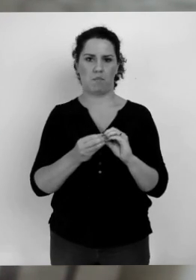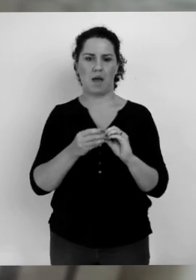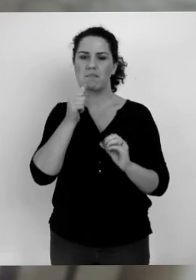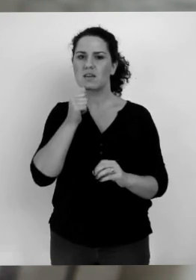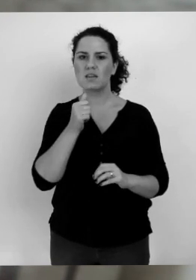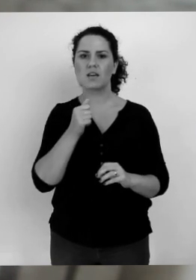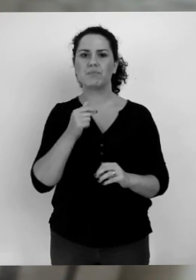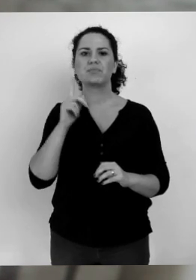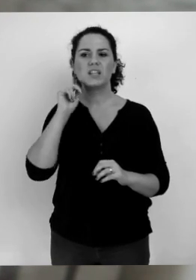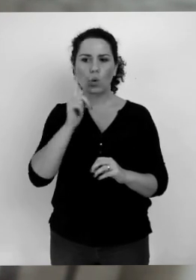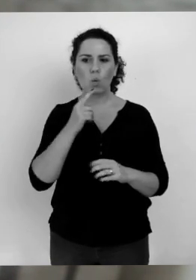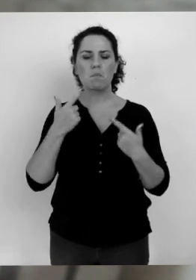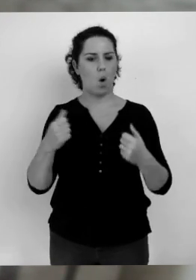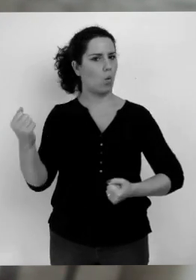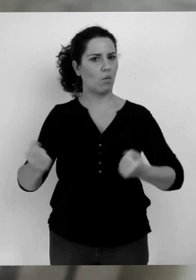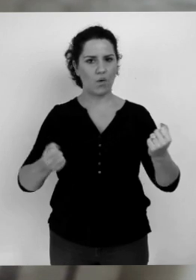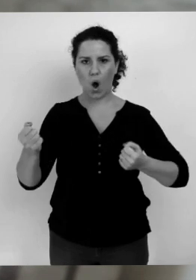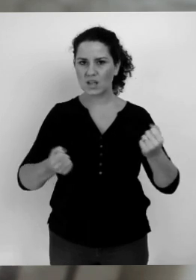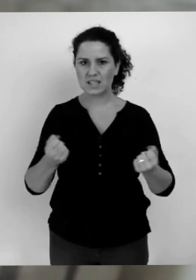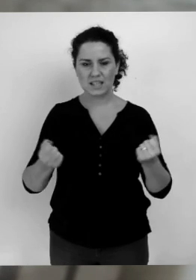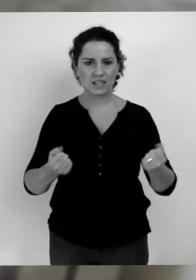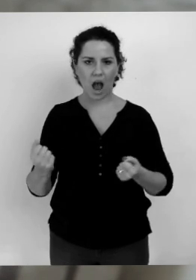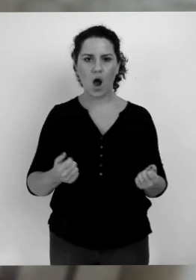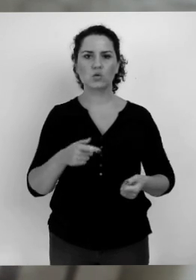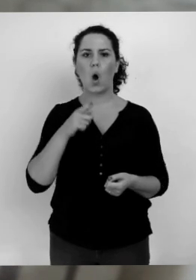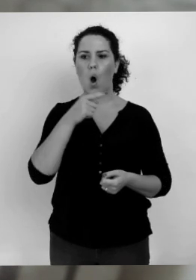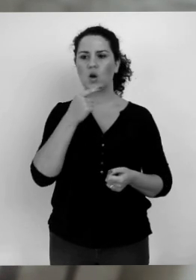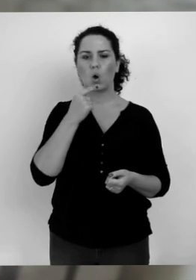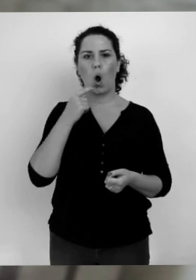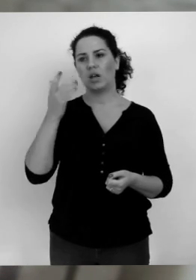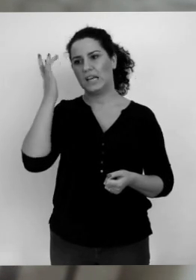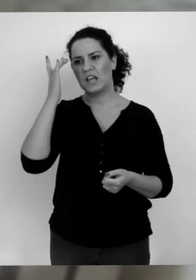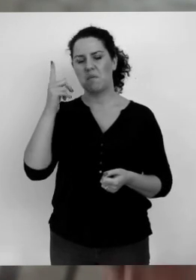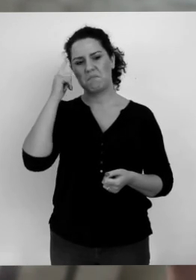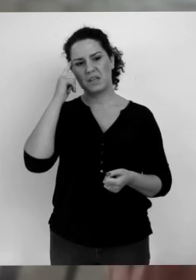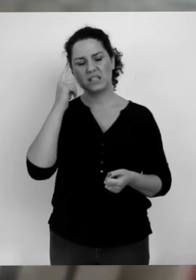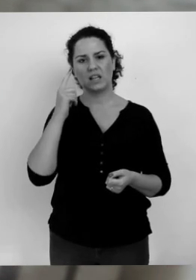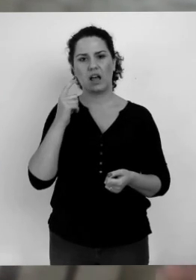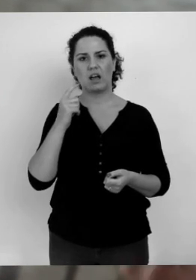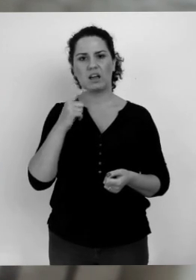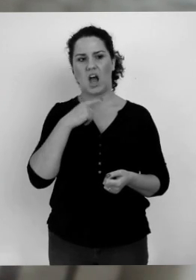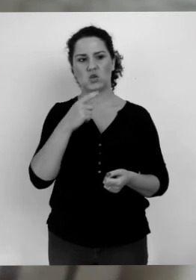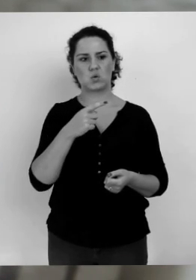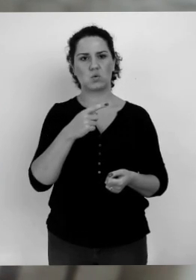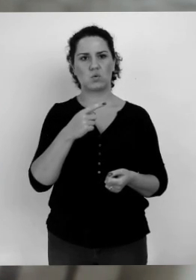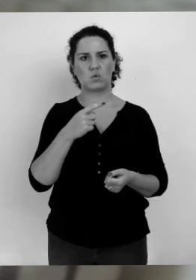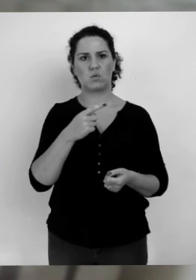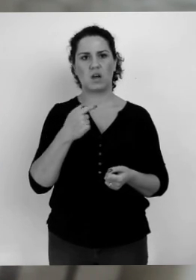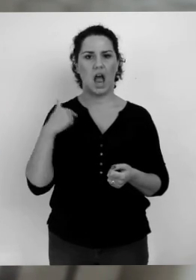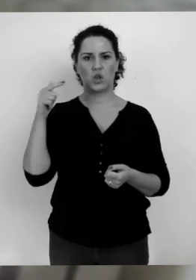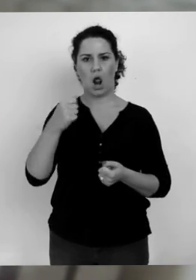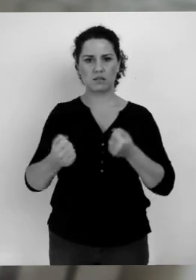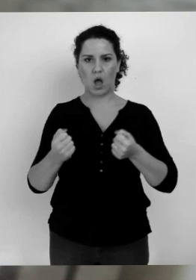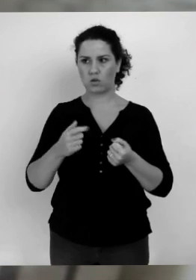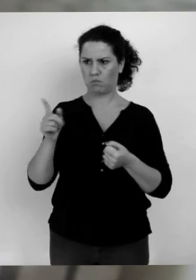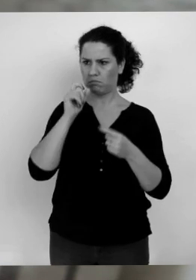I gluhi da mogu voziti, oni koji ne znaju, kad kažem idem, dolazim sa auto,